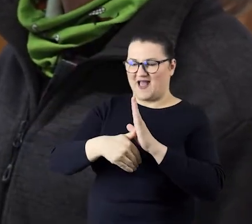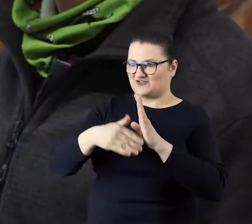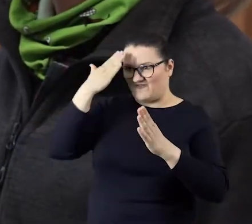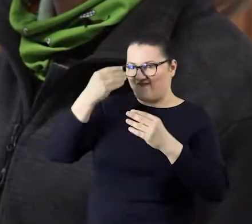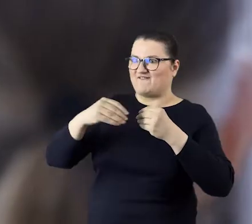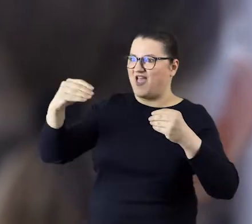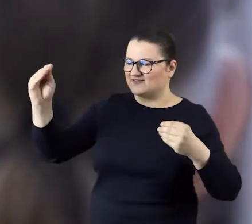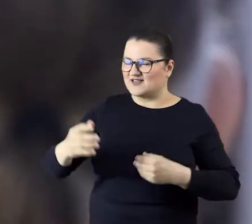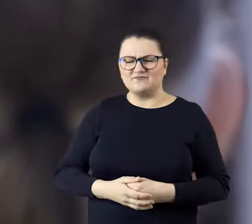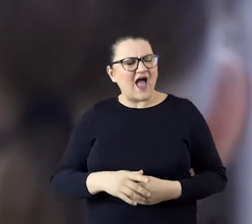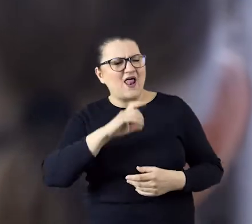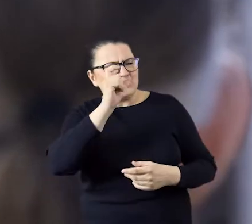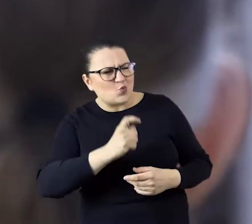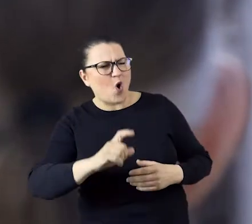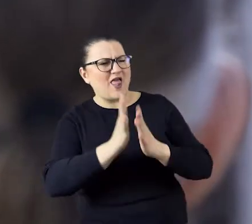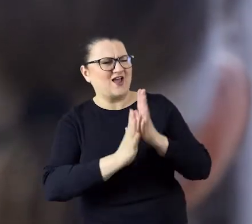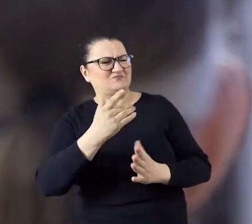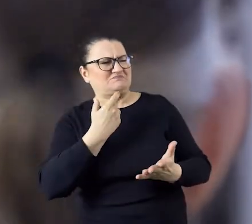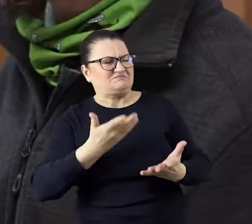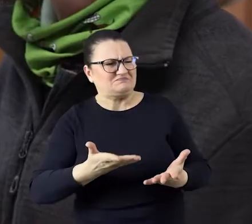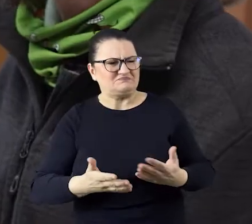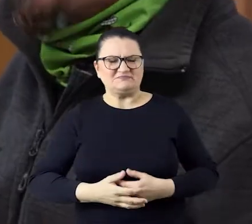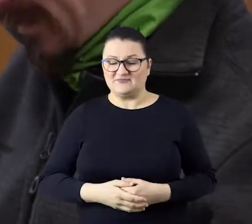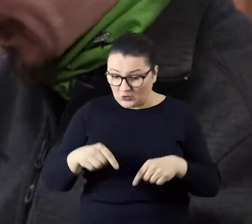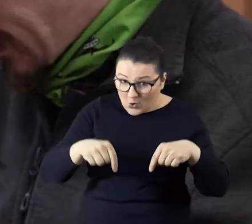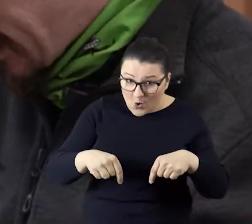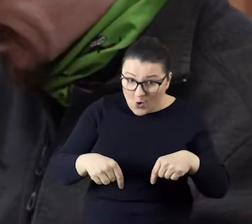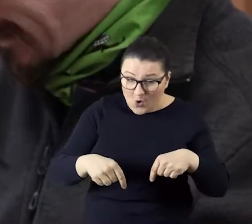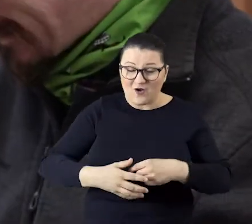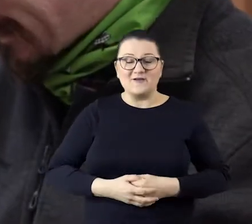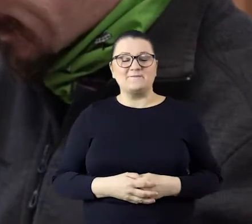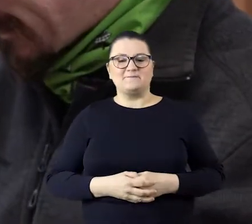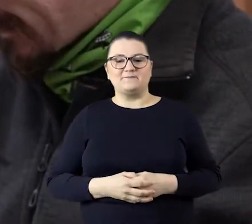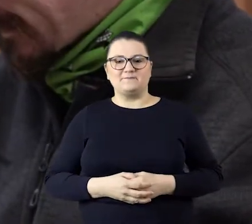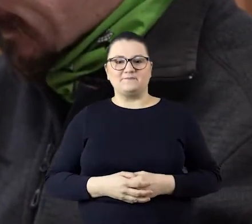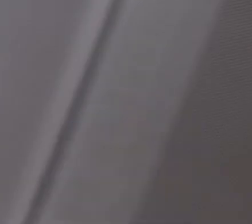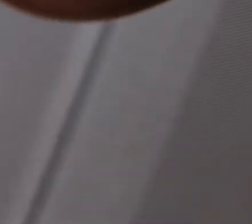wiedzę o naszym mieście. Ale co z tym słoniem leśnym? Tym tutaj?